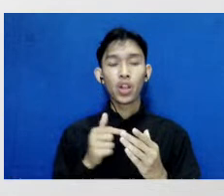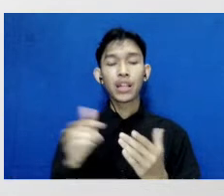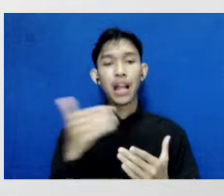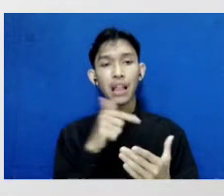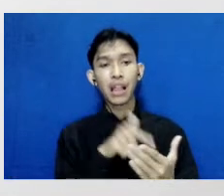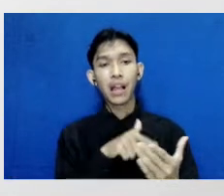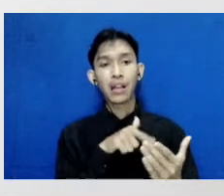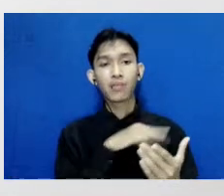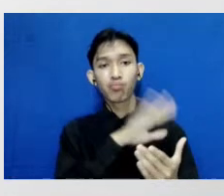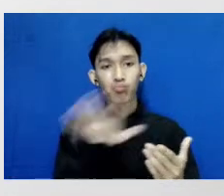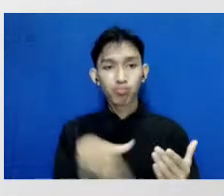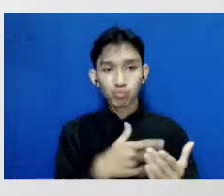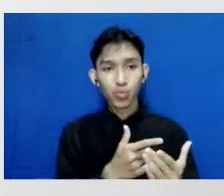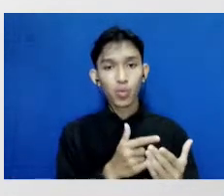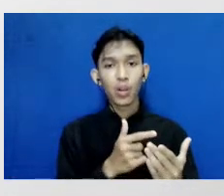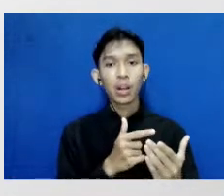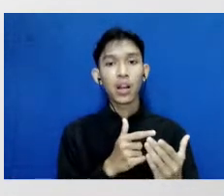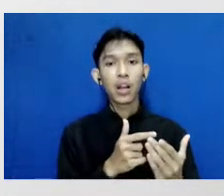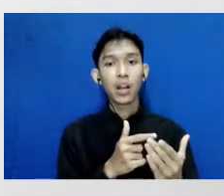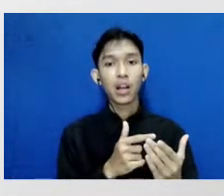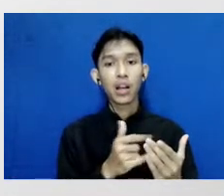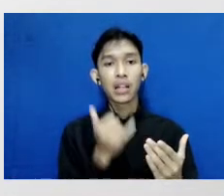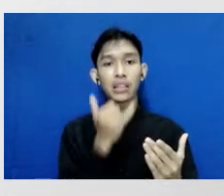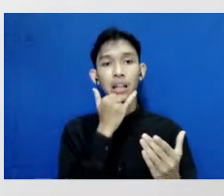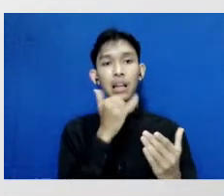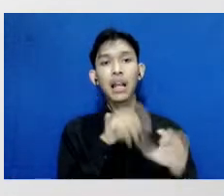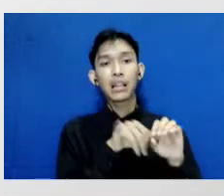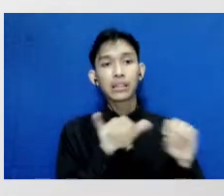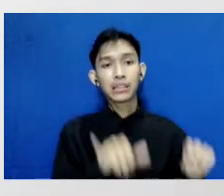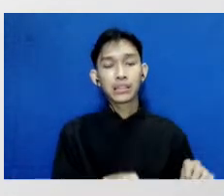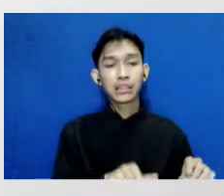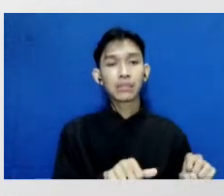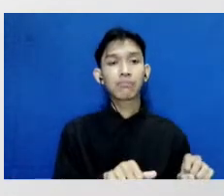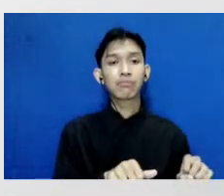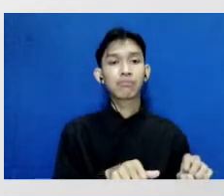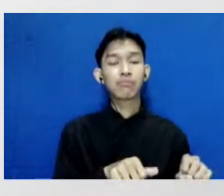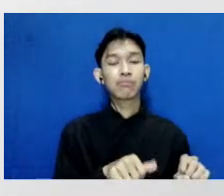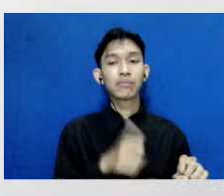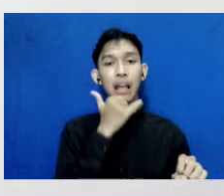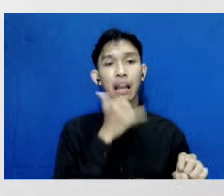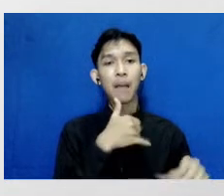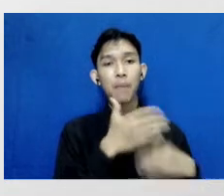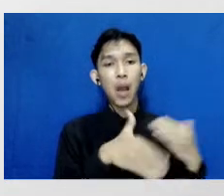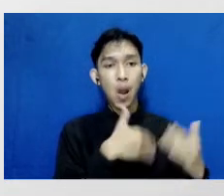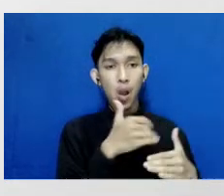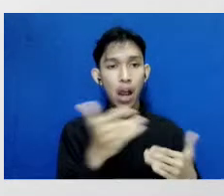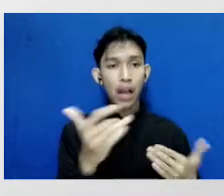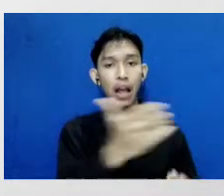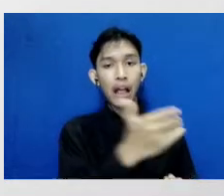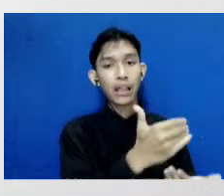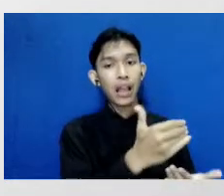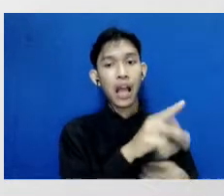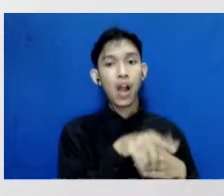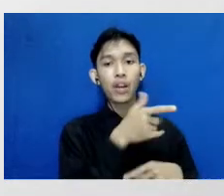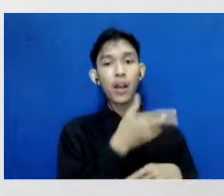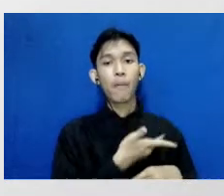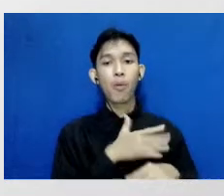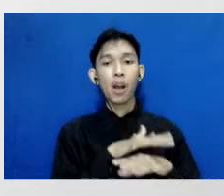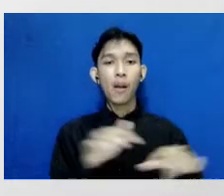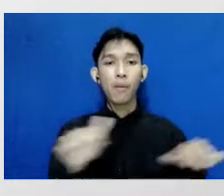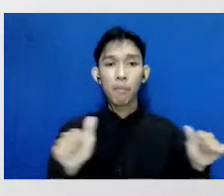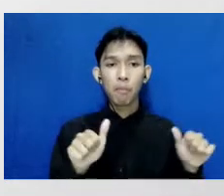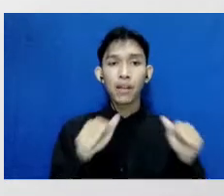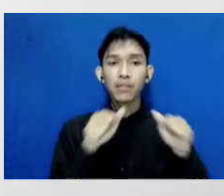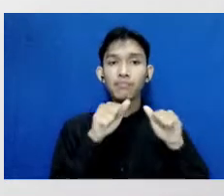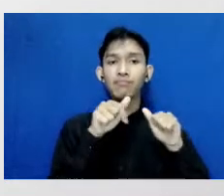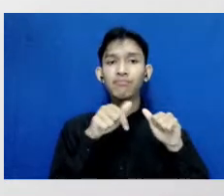data keseluruhan dari kesalahan sistem, kesalahan pengelola data. Nah, sehingga kalau dia mau mengamankan udah terekspos ya,